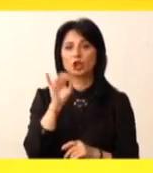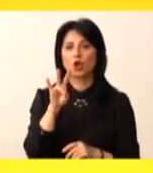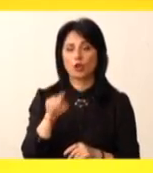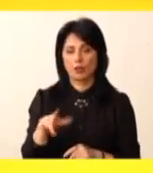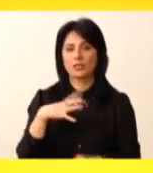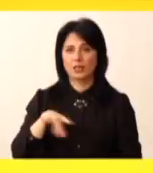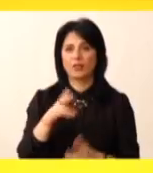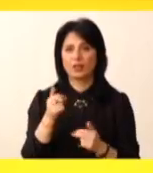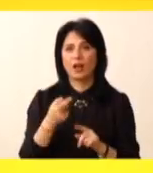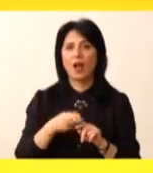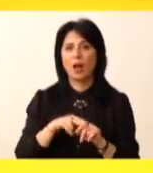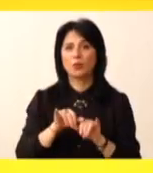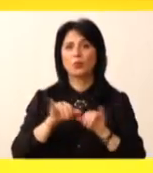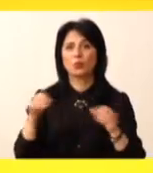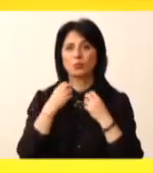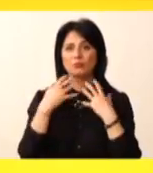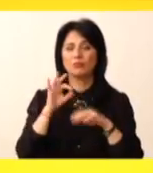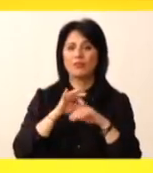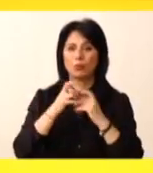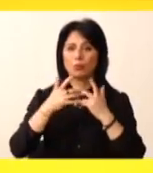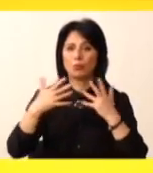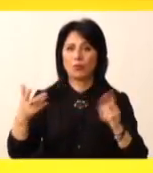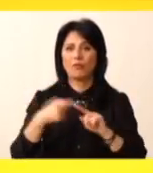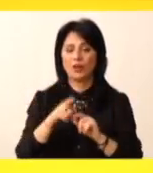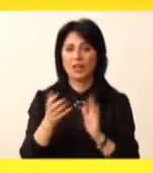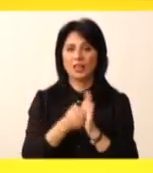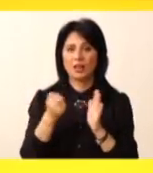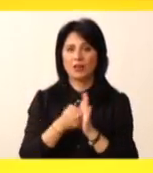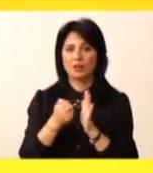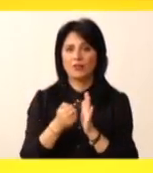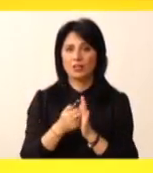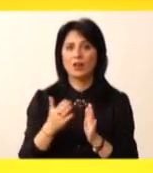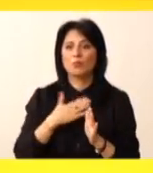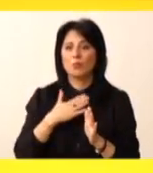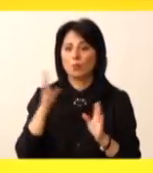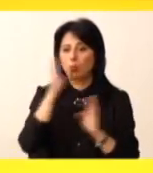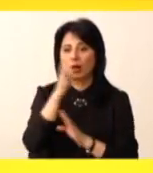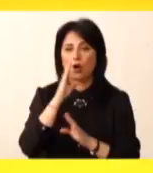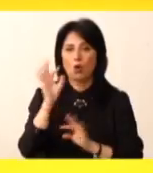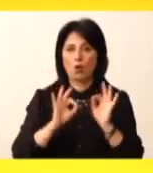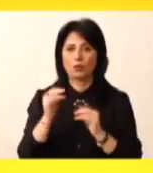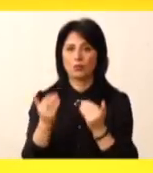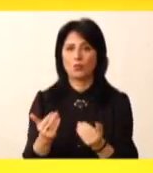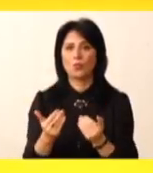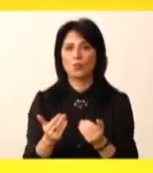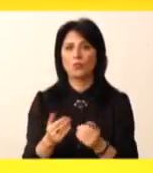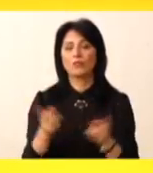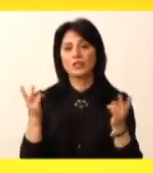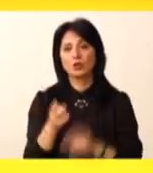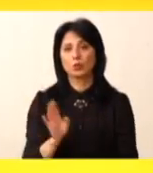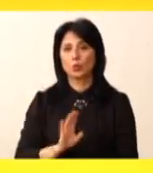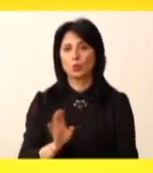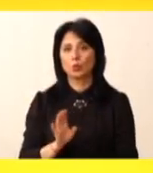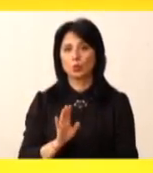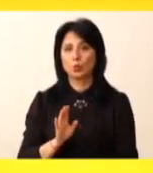ზონა და შესაბამისად იოდ დეფიციტური დაავადებები ჩვენთვის სამხარეო პათოლოგიად ითვლება. საჭიროა თუ